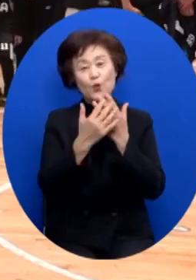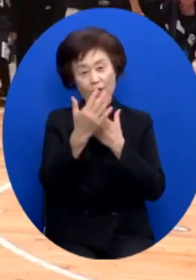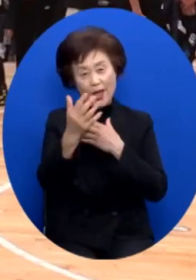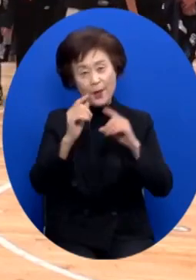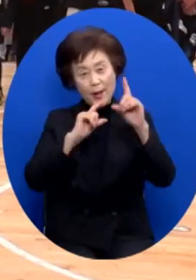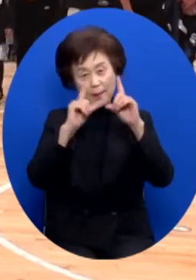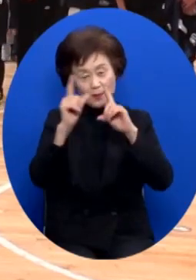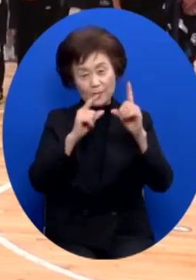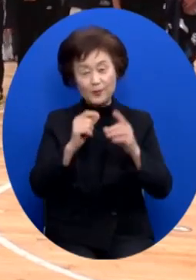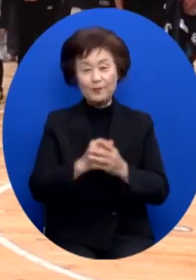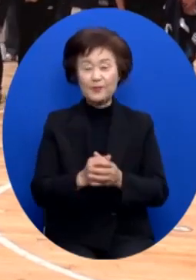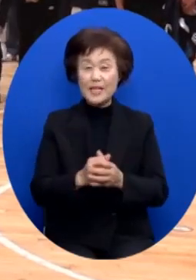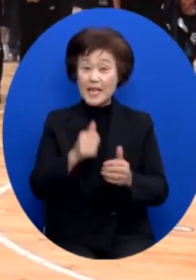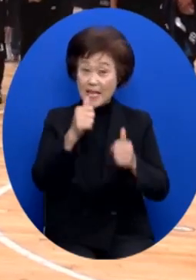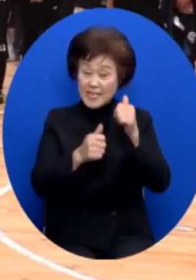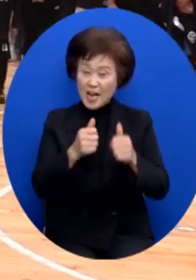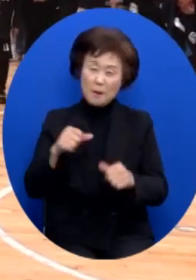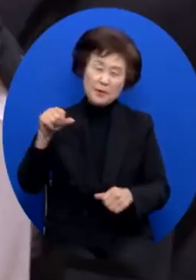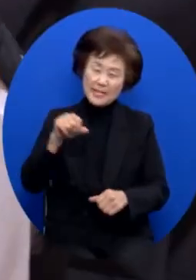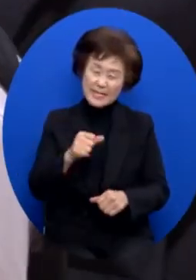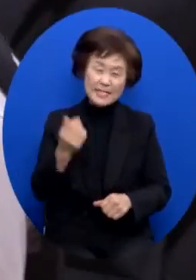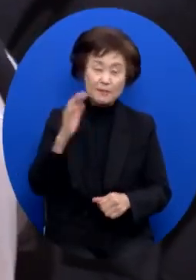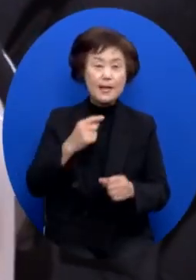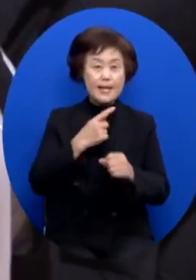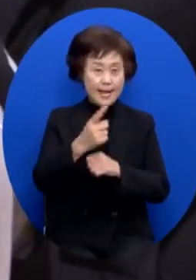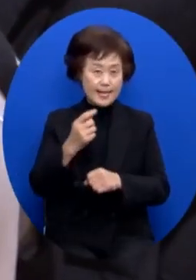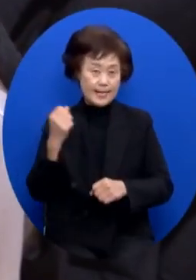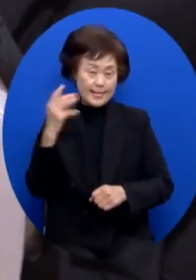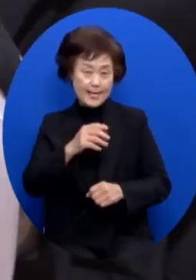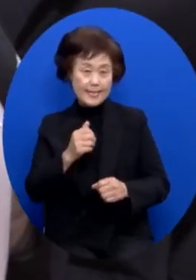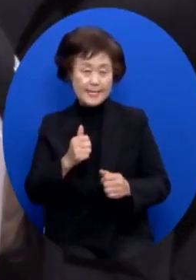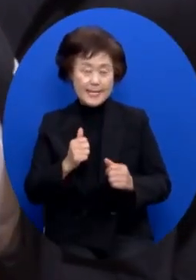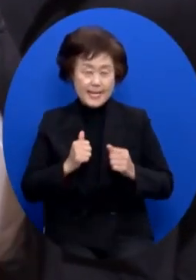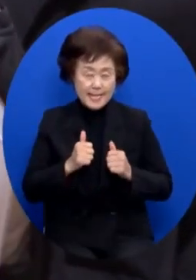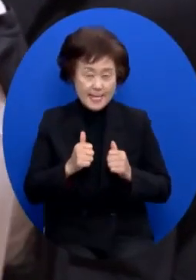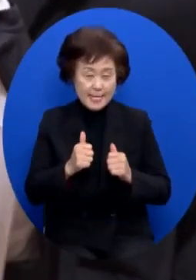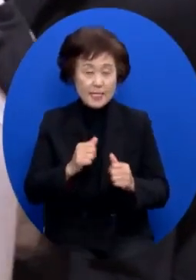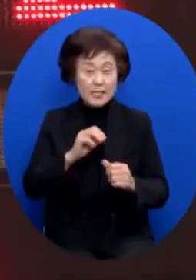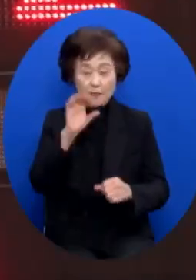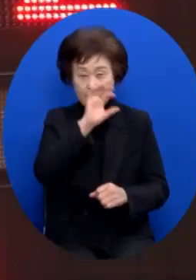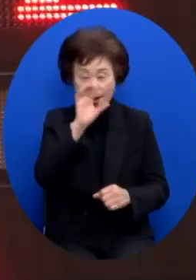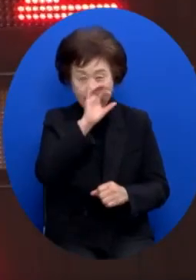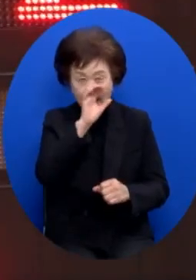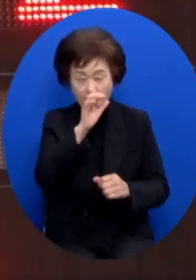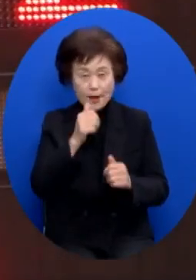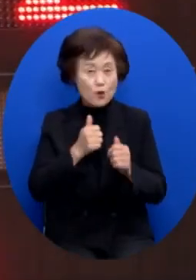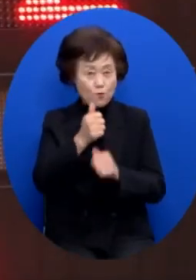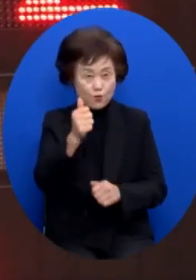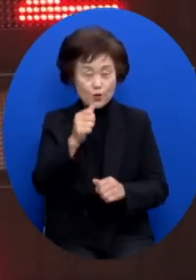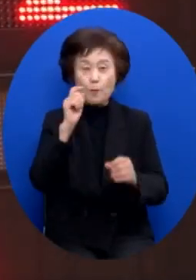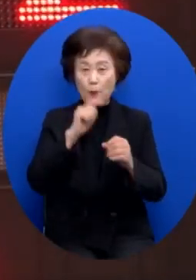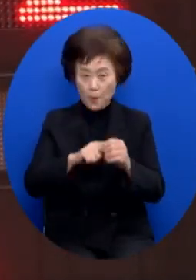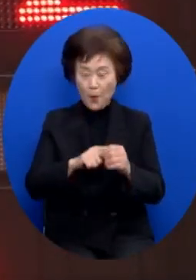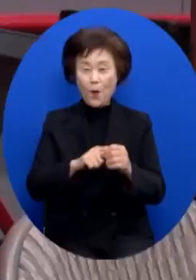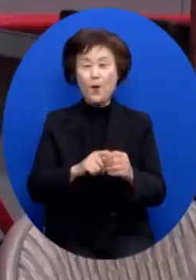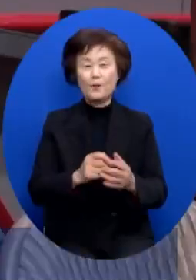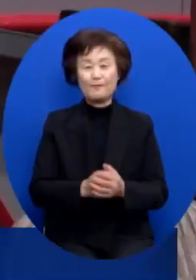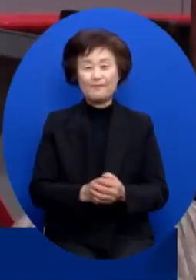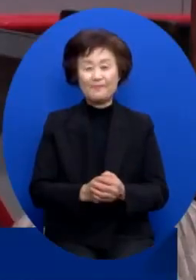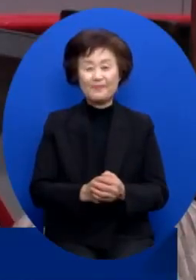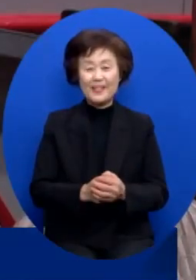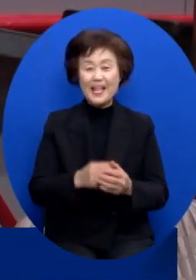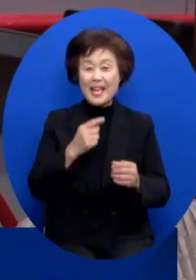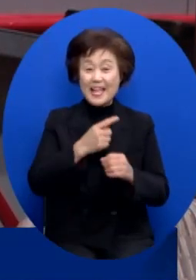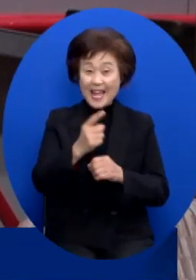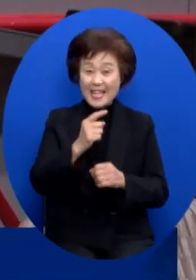경기에는 아쉽게 졌지만 내년에 우승을 목표로 더 열심히 연습할 것을 다짐합니다 내년에는